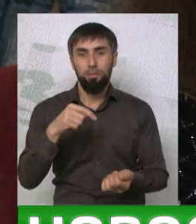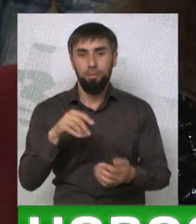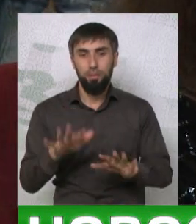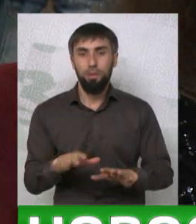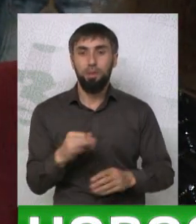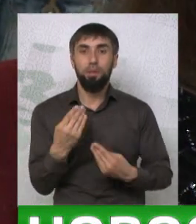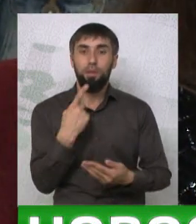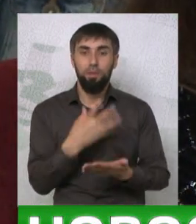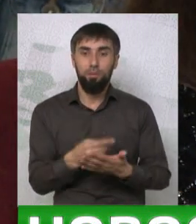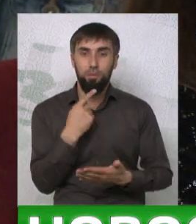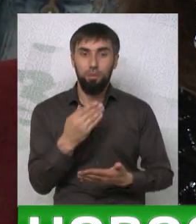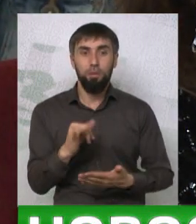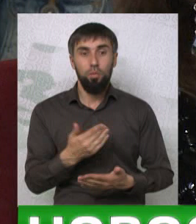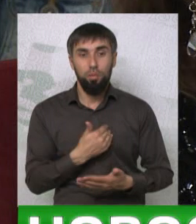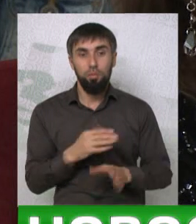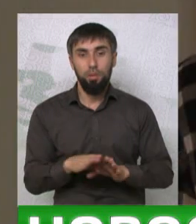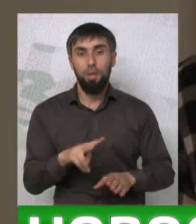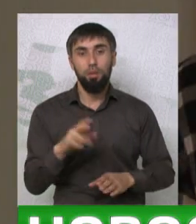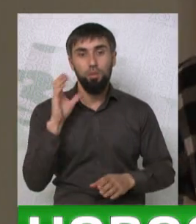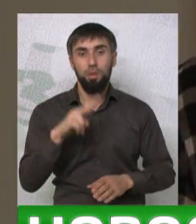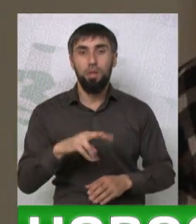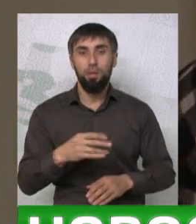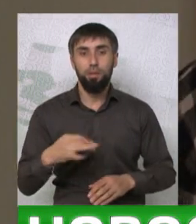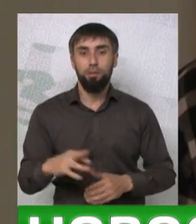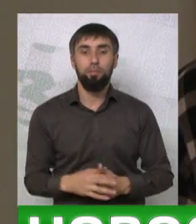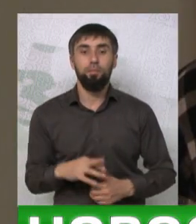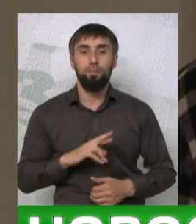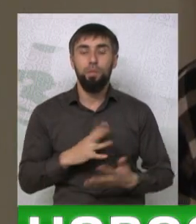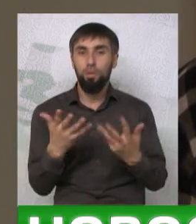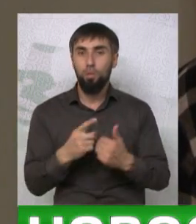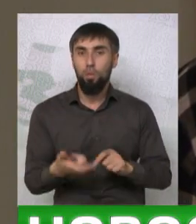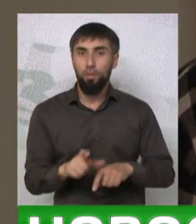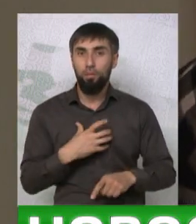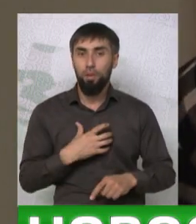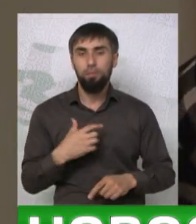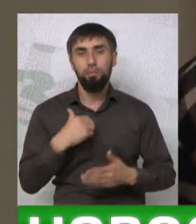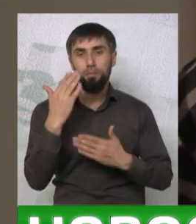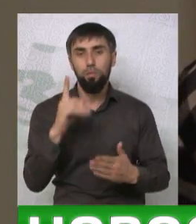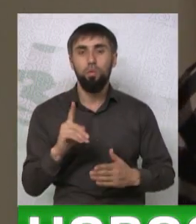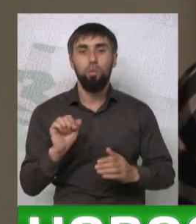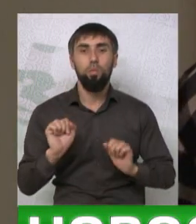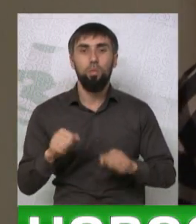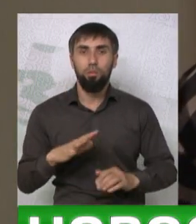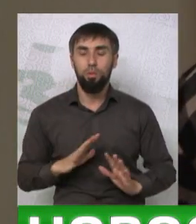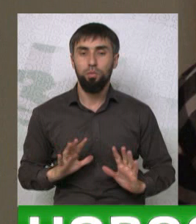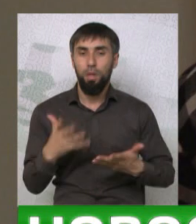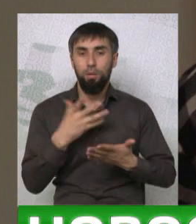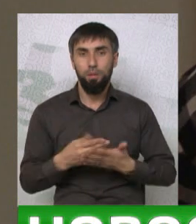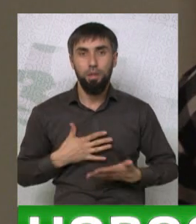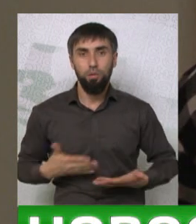кровь. Захотели сделать это и слушатели лекции. Я считаю, что очень важно, потому что мы не знаем, что может случиться в нашей